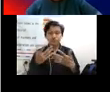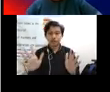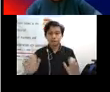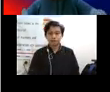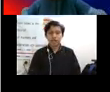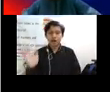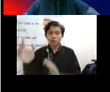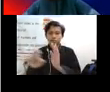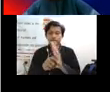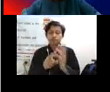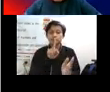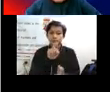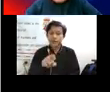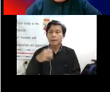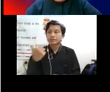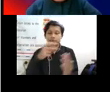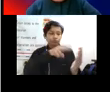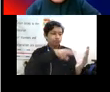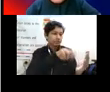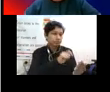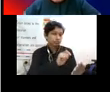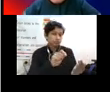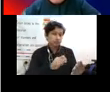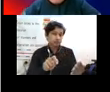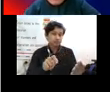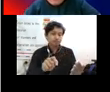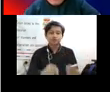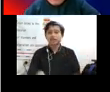ada pertanyaan bisa ditulis di kolom chat atau